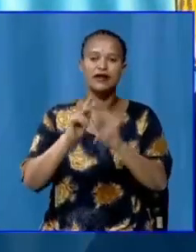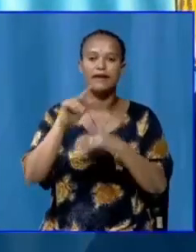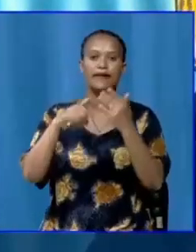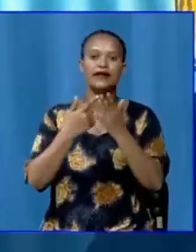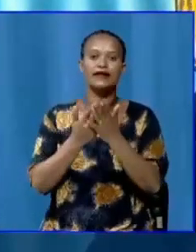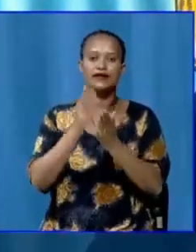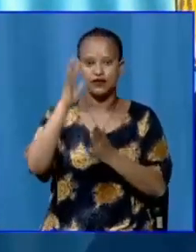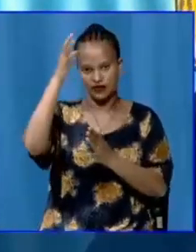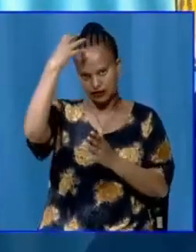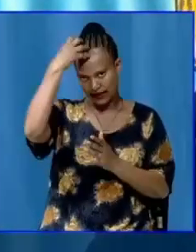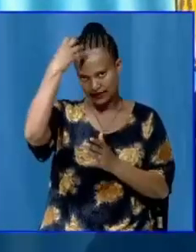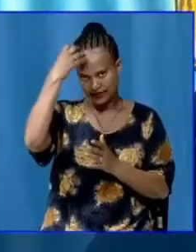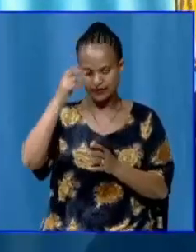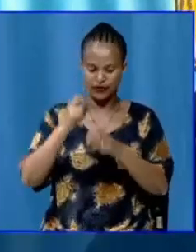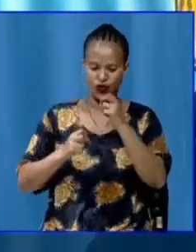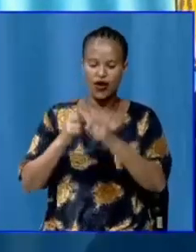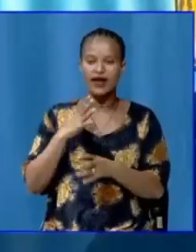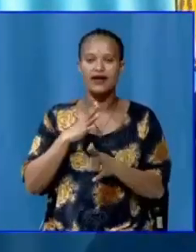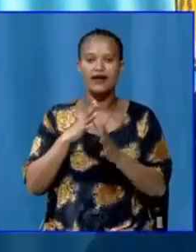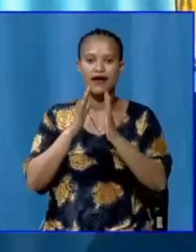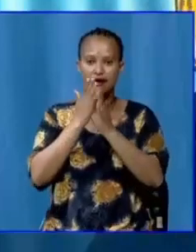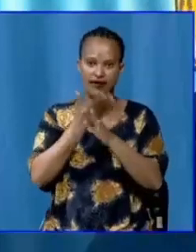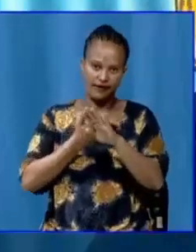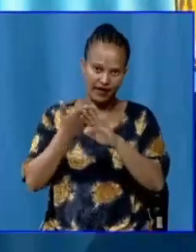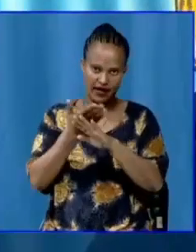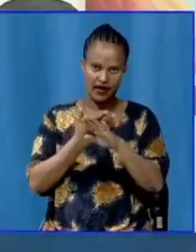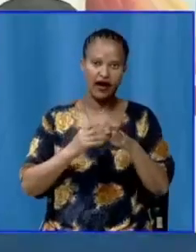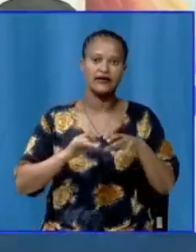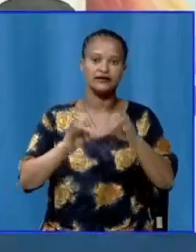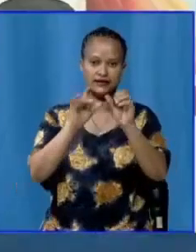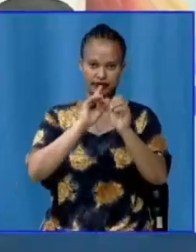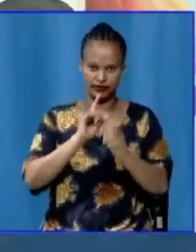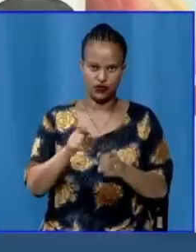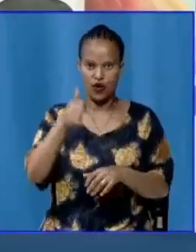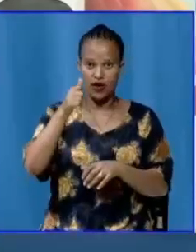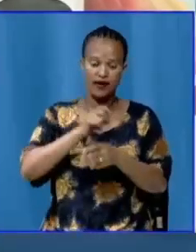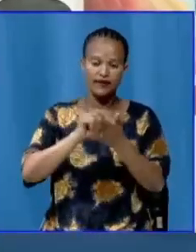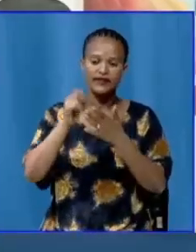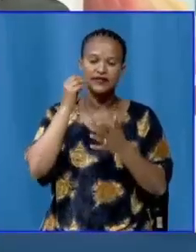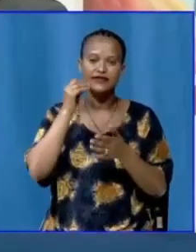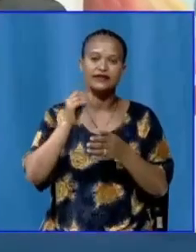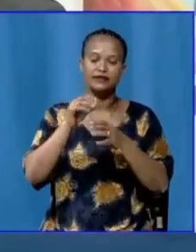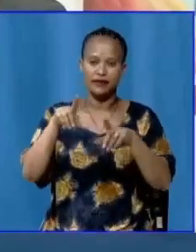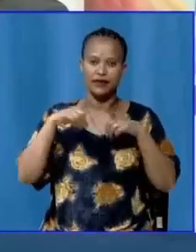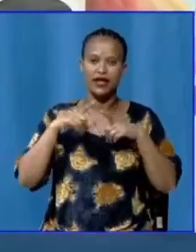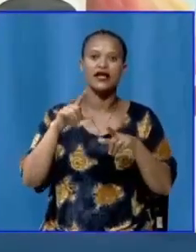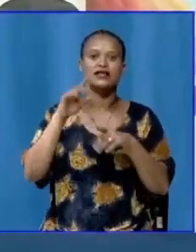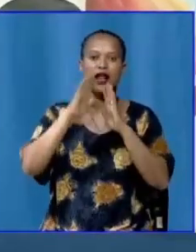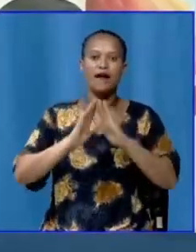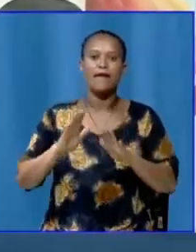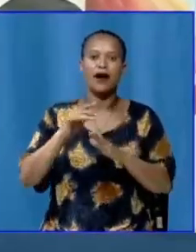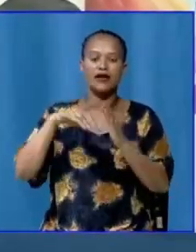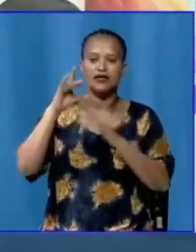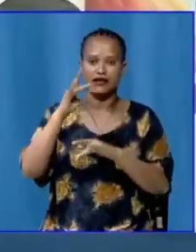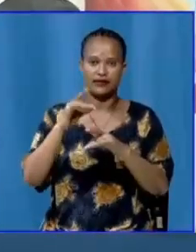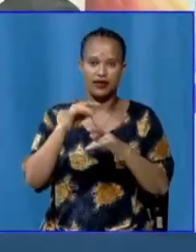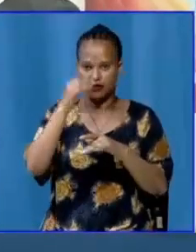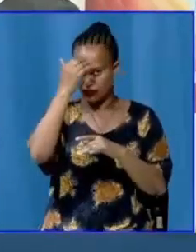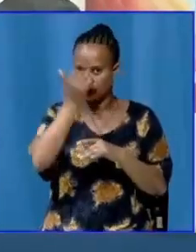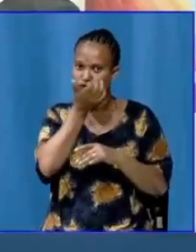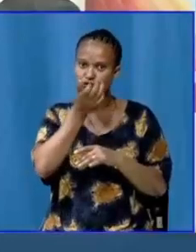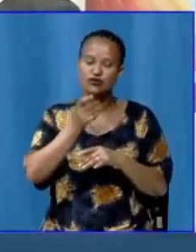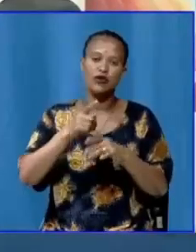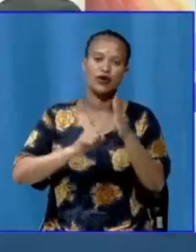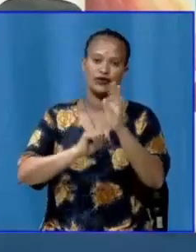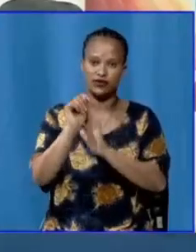ምእንቲ ወገንና ምህላና ክቕፅል ልመናና ክቕፅል እዩ። ዋና ቤት ጽሕፈት መንበሪ ሰላማ ከሳት የብርሃን ላዕለዋይ ቤተ ክህነት ኦርቶዶክስ ተዋህዶ